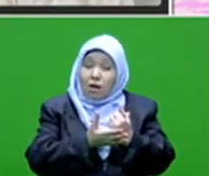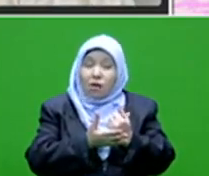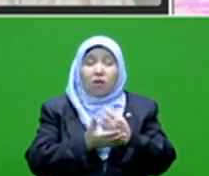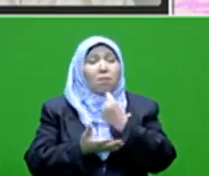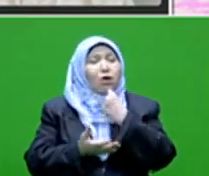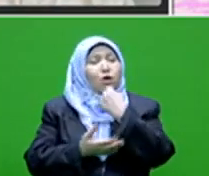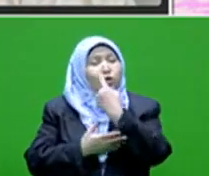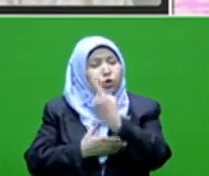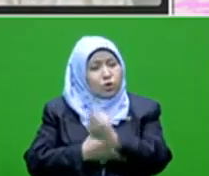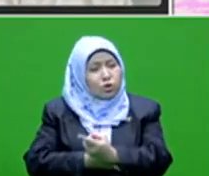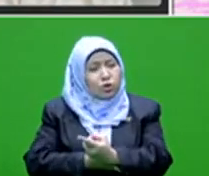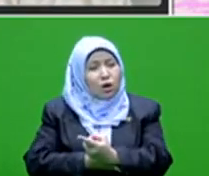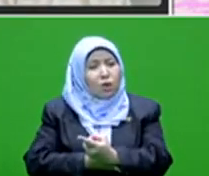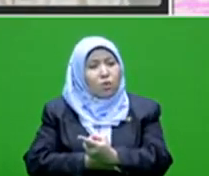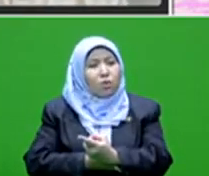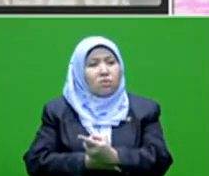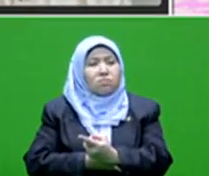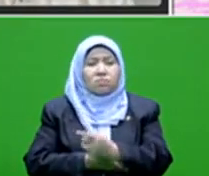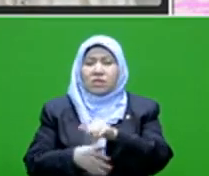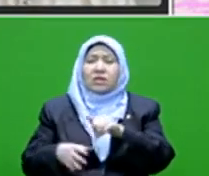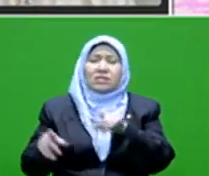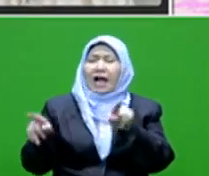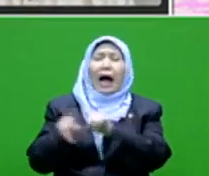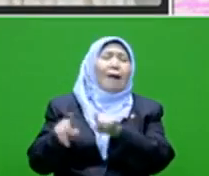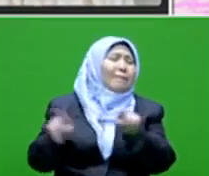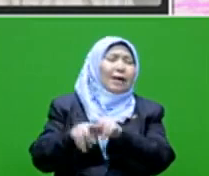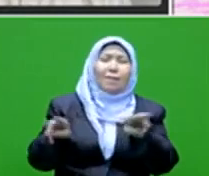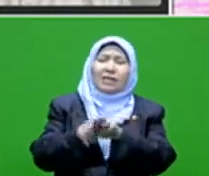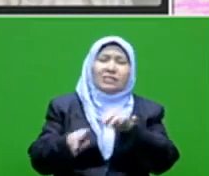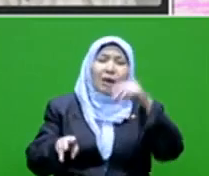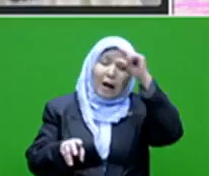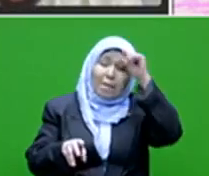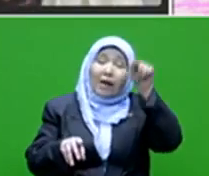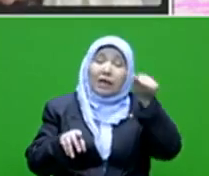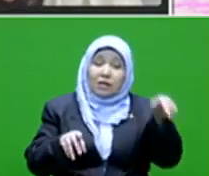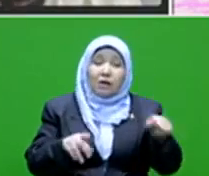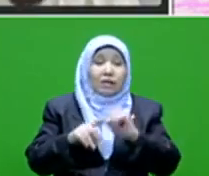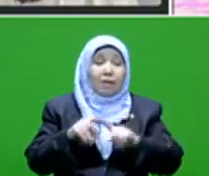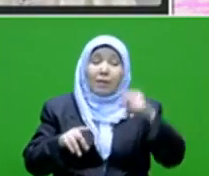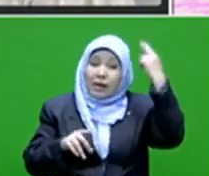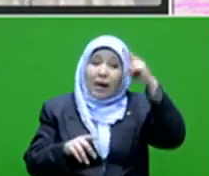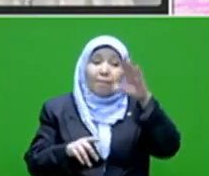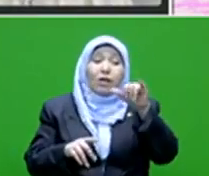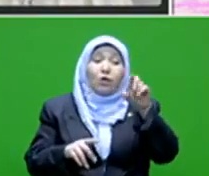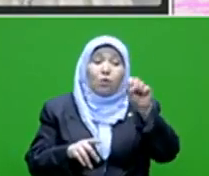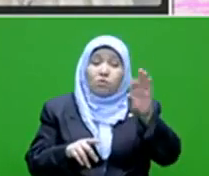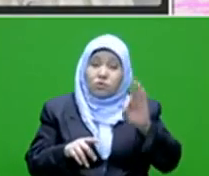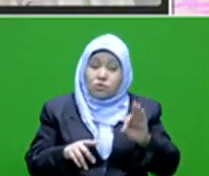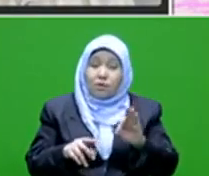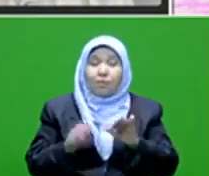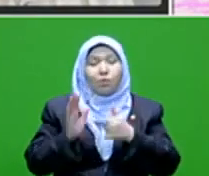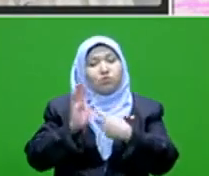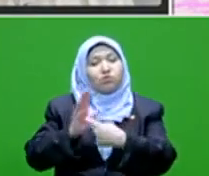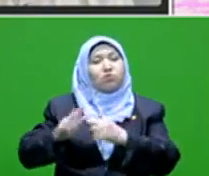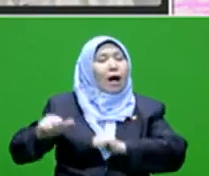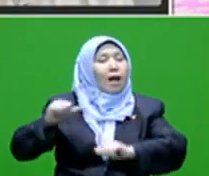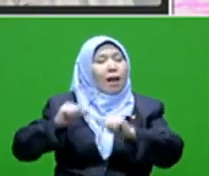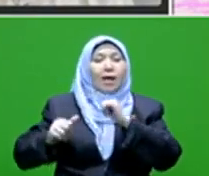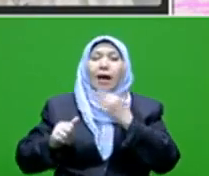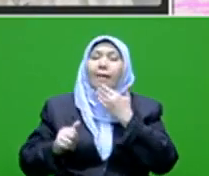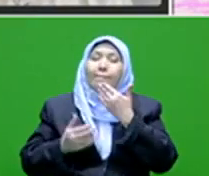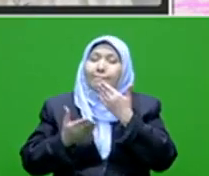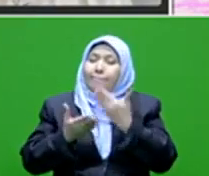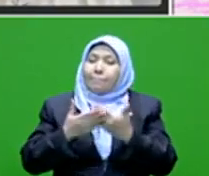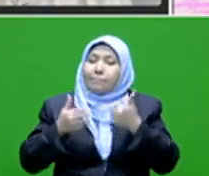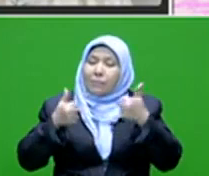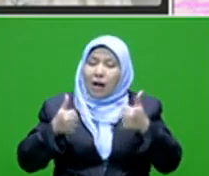mengatakan dia mencuri ni macam abang dia juga kan. Tetapi Nabi Yusuf menunjukkan akhlak yang amat bagus,